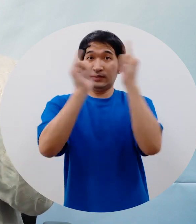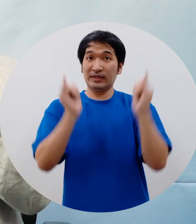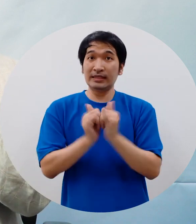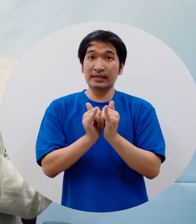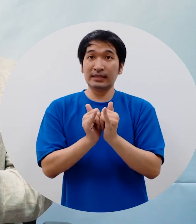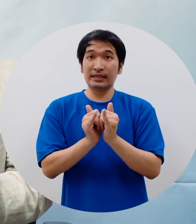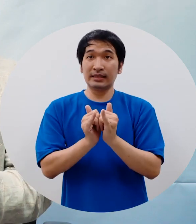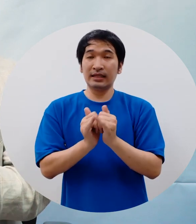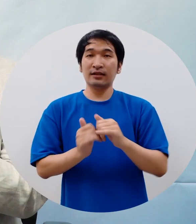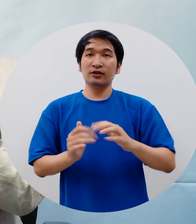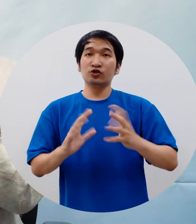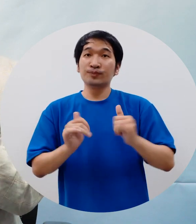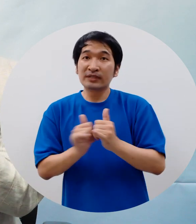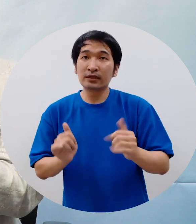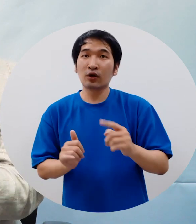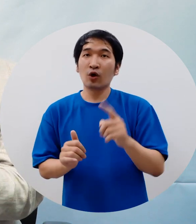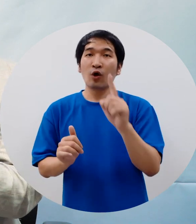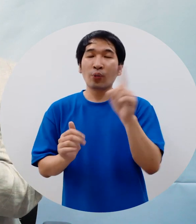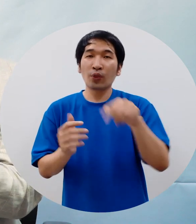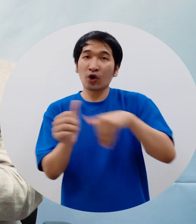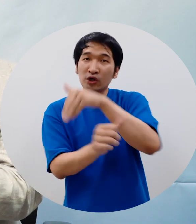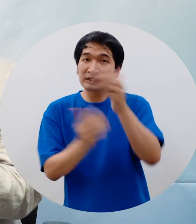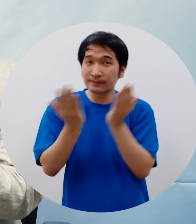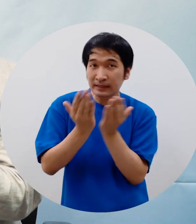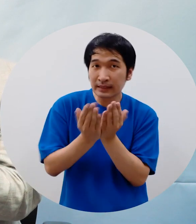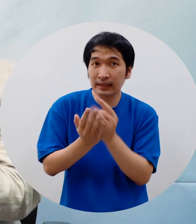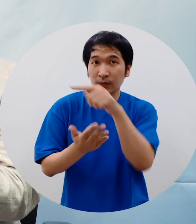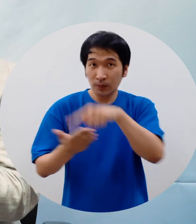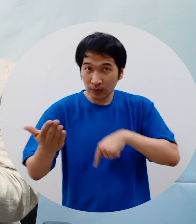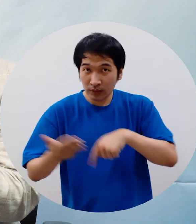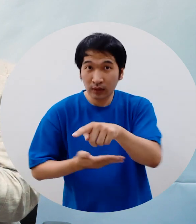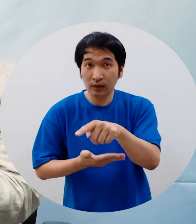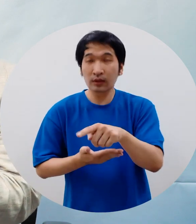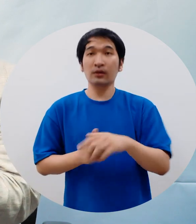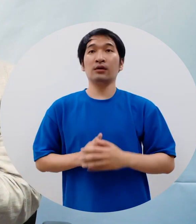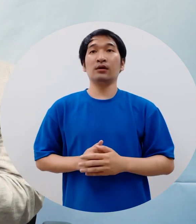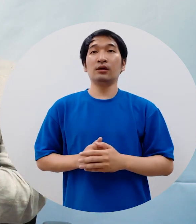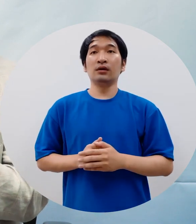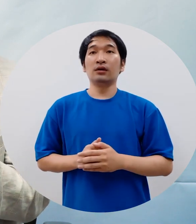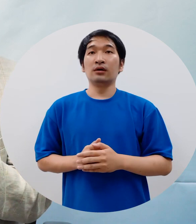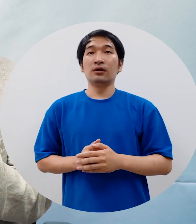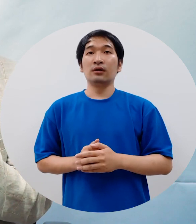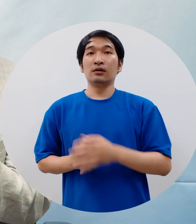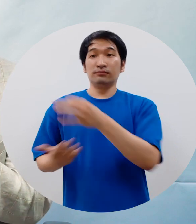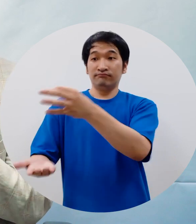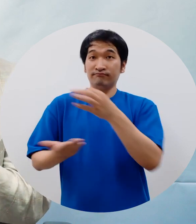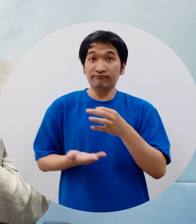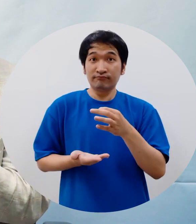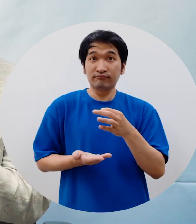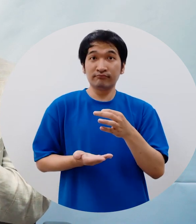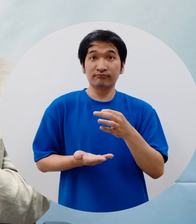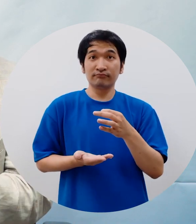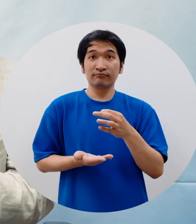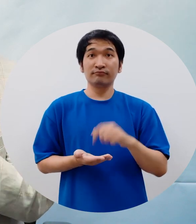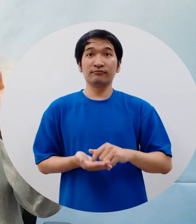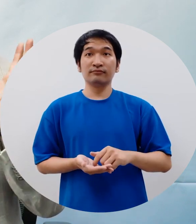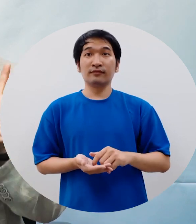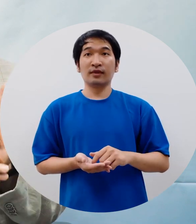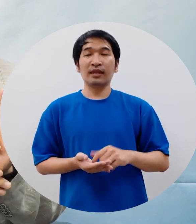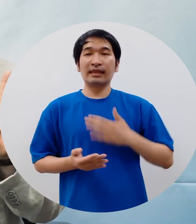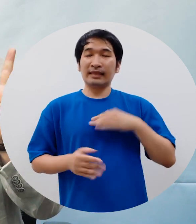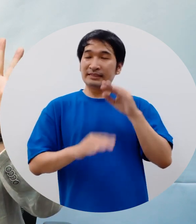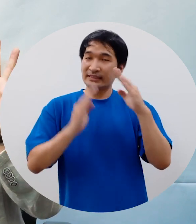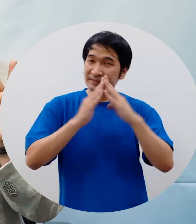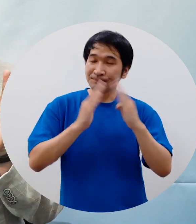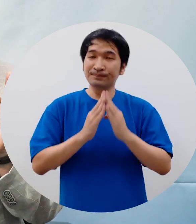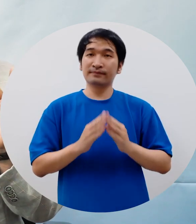사회는 우리 국민들이 어떤 형식으로든 노동시장에서 노동을 하고 그로부터 받은 보상을 가지고 내